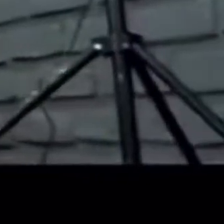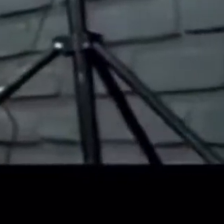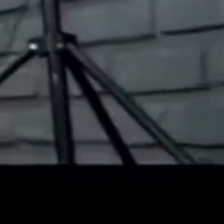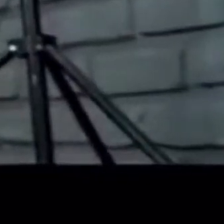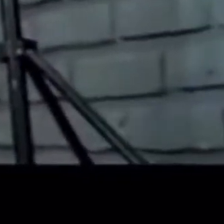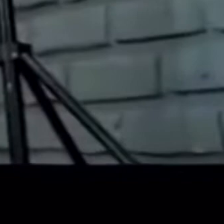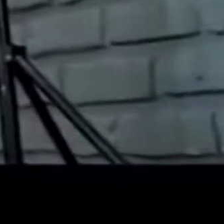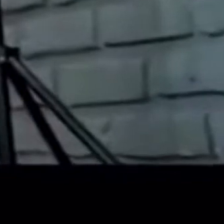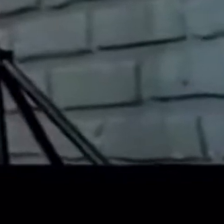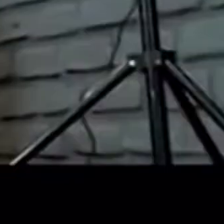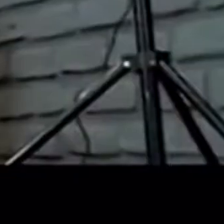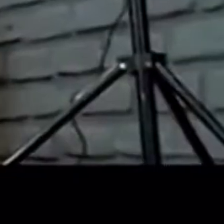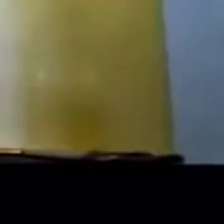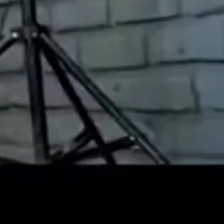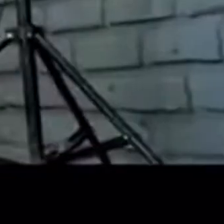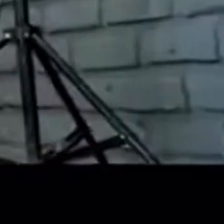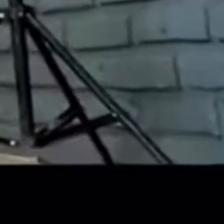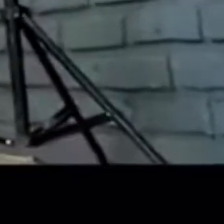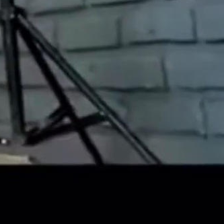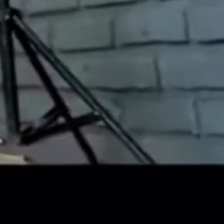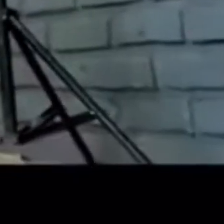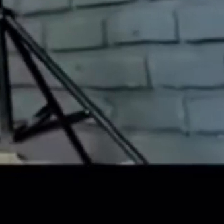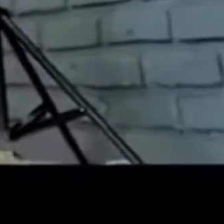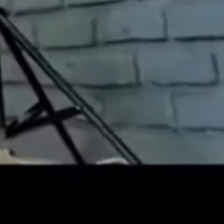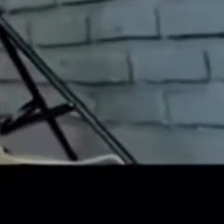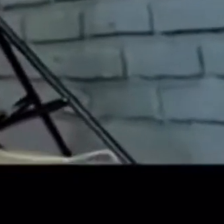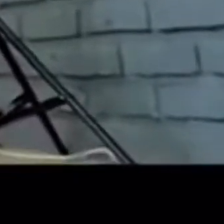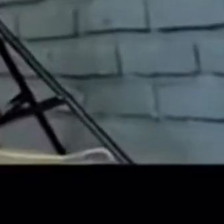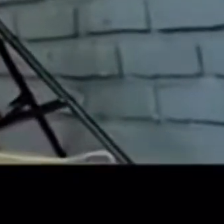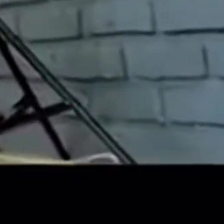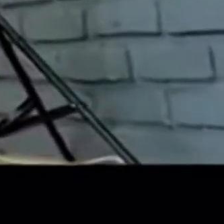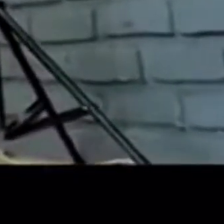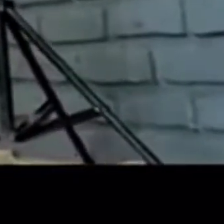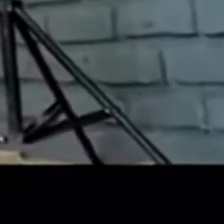Nanga lero bwanji mtumeko angelo anu